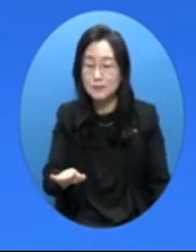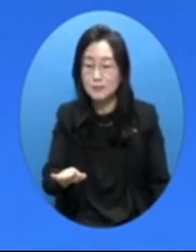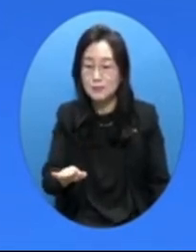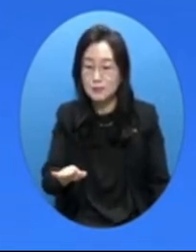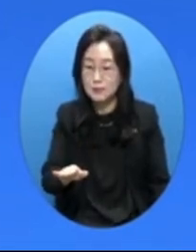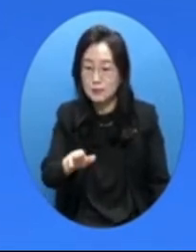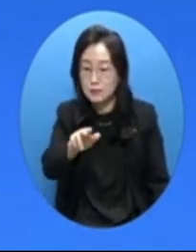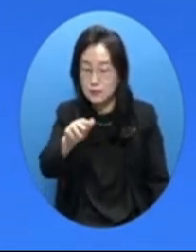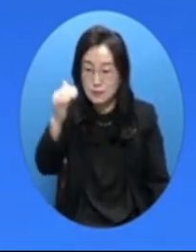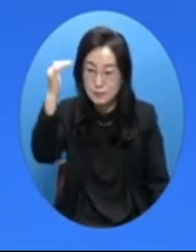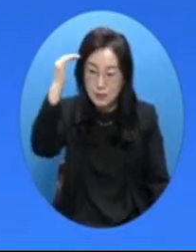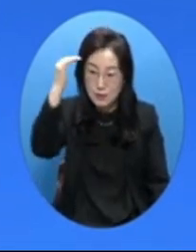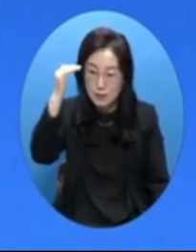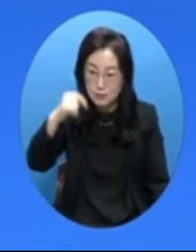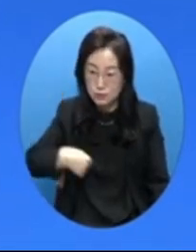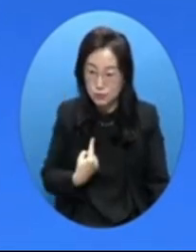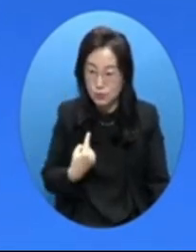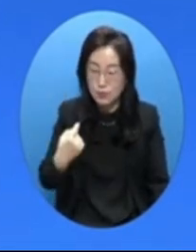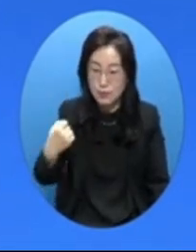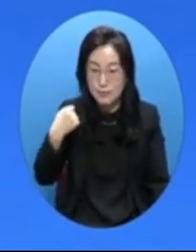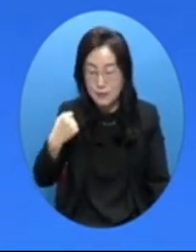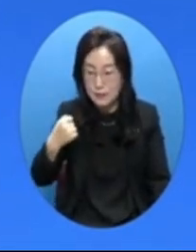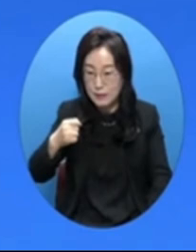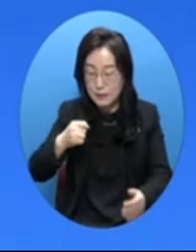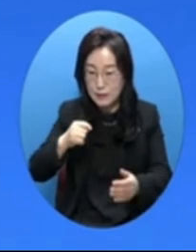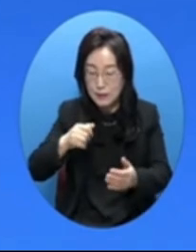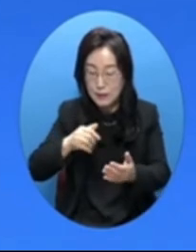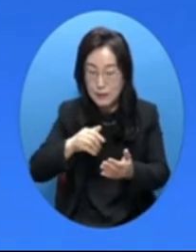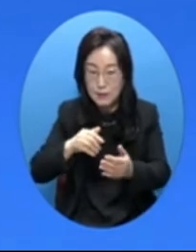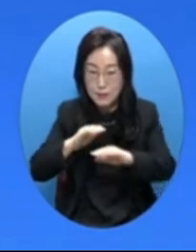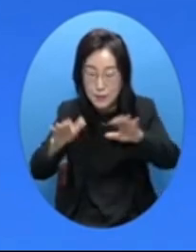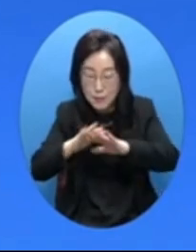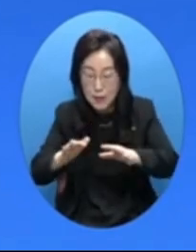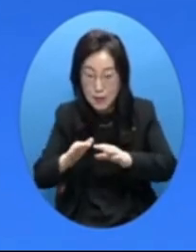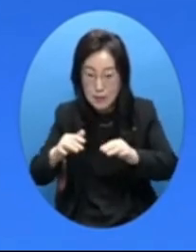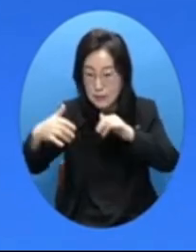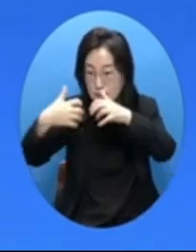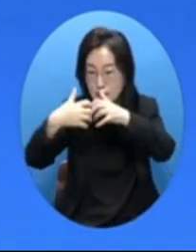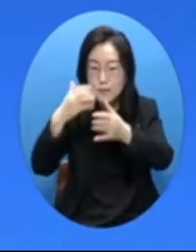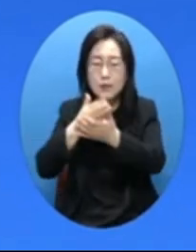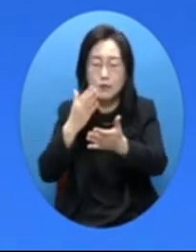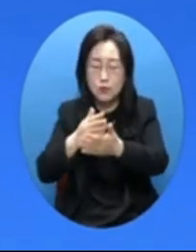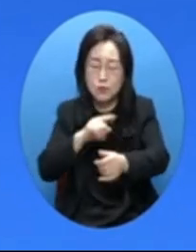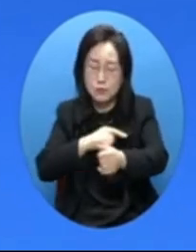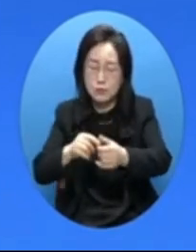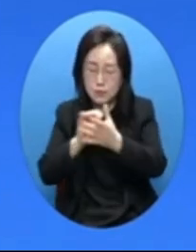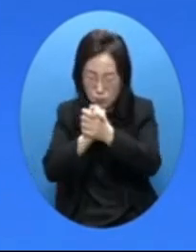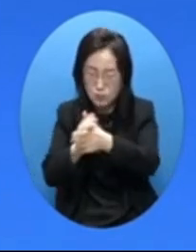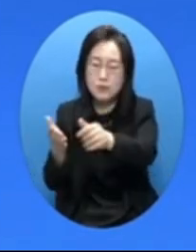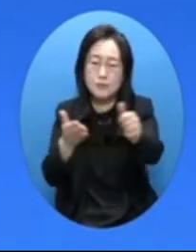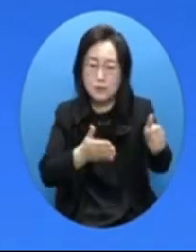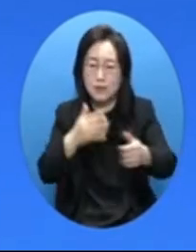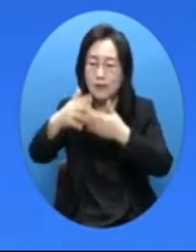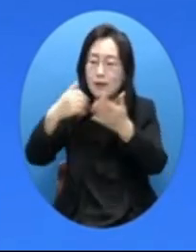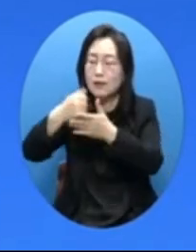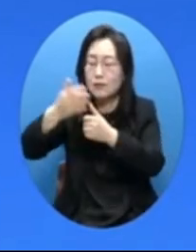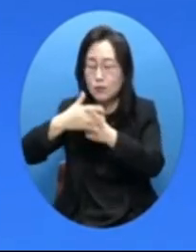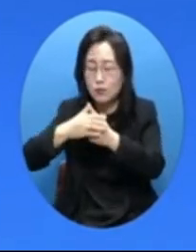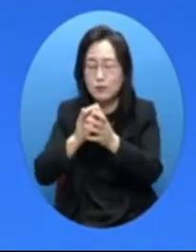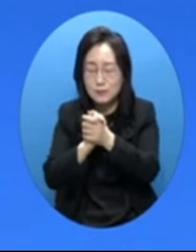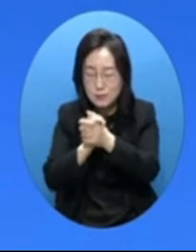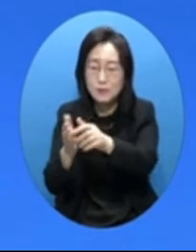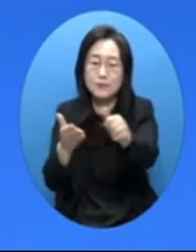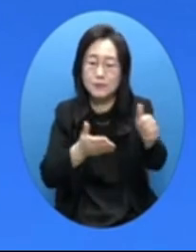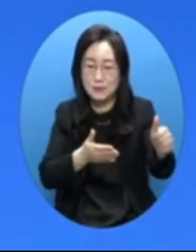여리고를 여러분 스스로 해결하려고 맞다 때려 싸우지 말고 먼저 엎드려 기도하시기 바랍니다 하나님의 도우심을 간구하시기 바랍니다